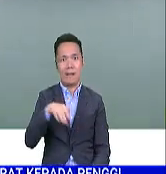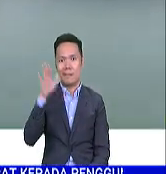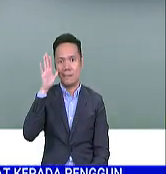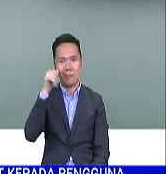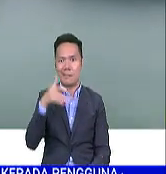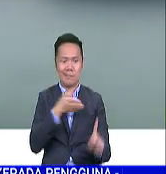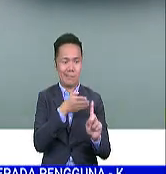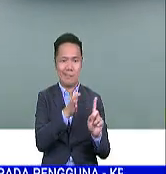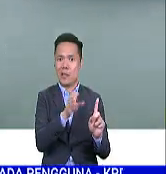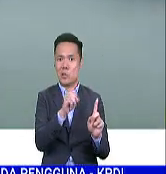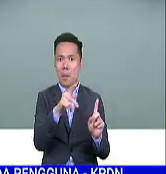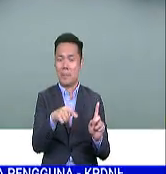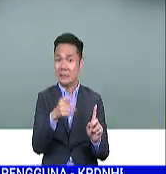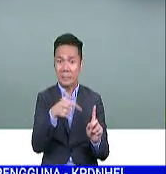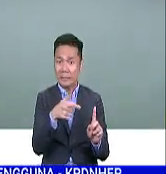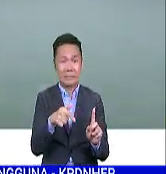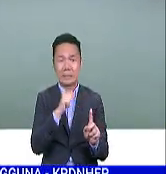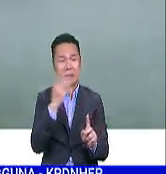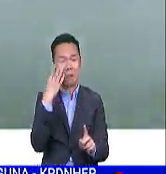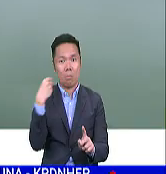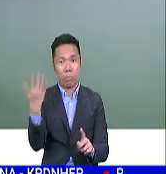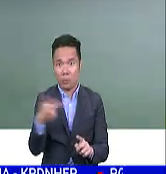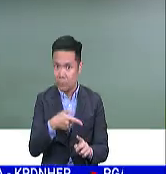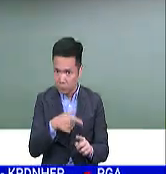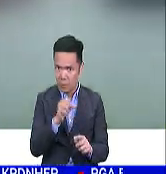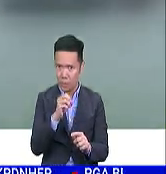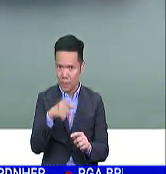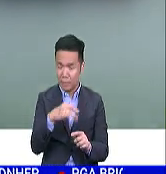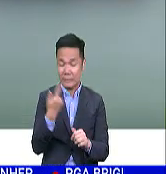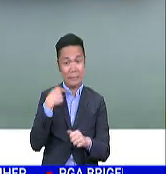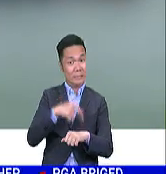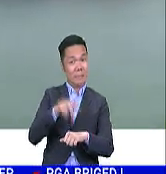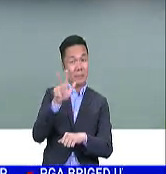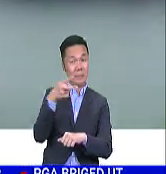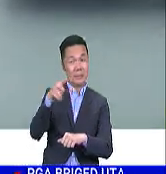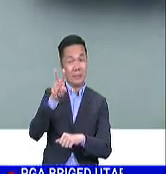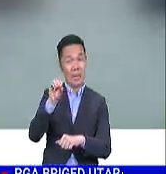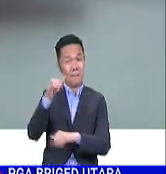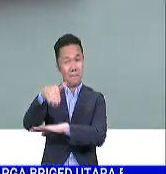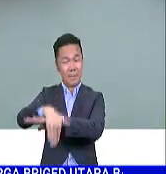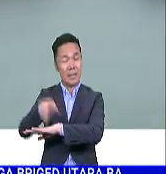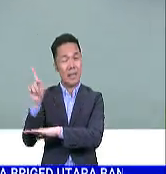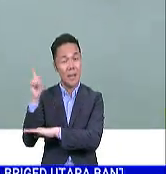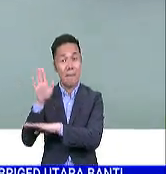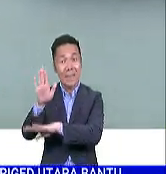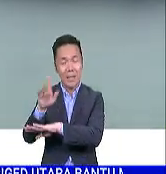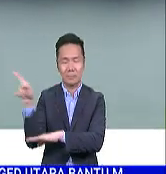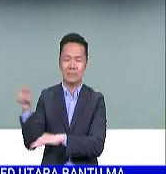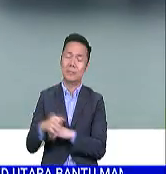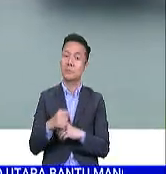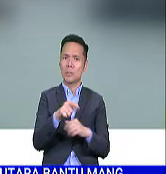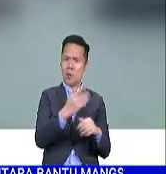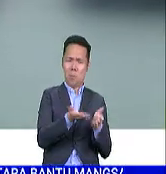standard SOP ketika berada dalam bot. Dalam kejadian pukul 3.30 petang Isnin lepas, bot pelancong dari Pulau Perhentian